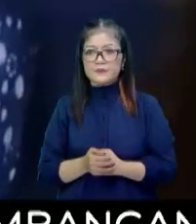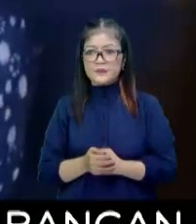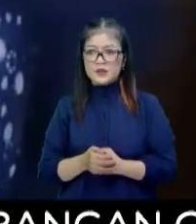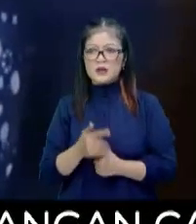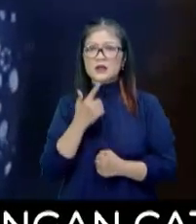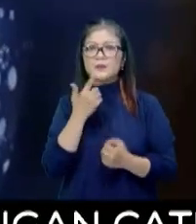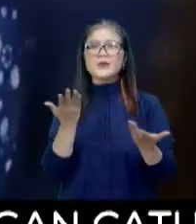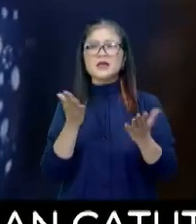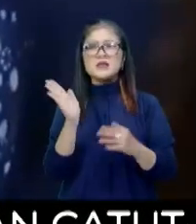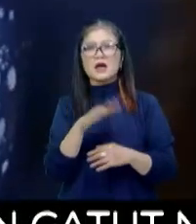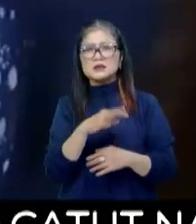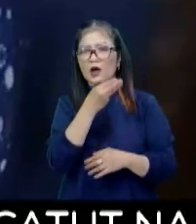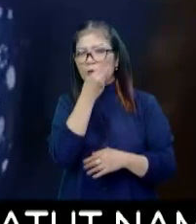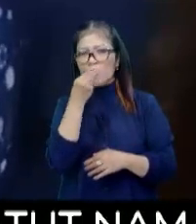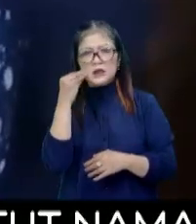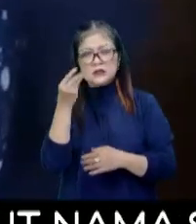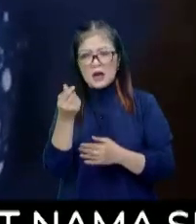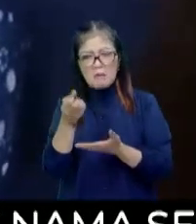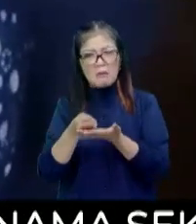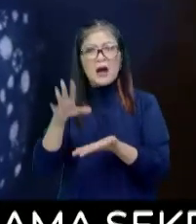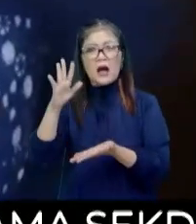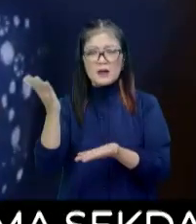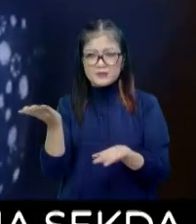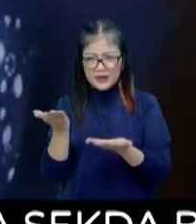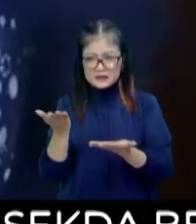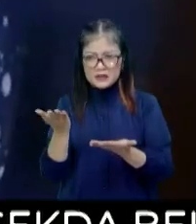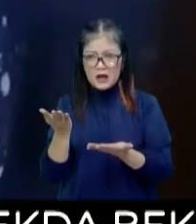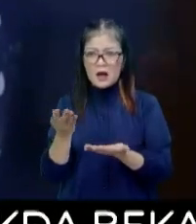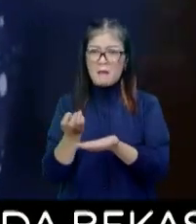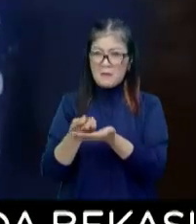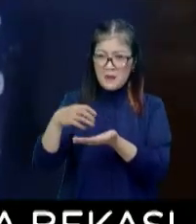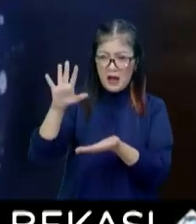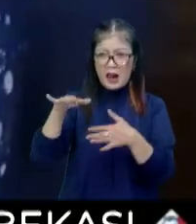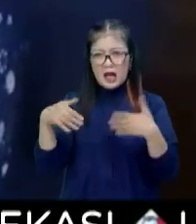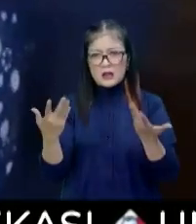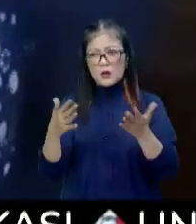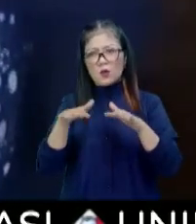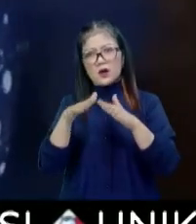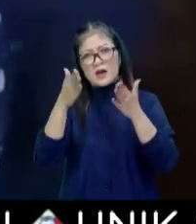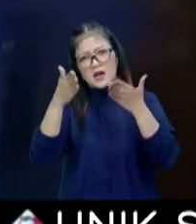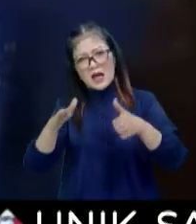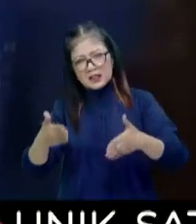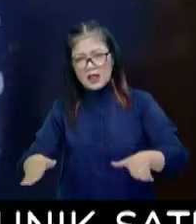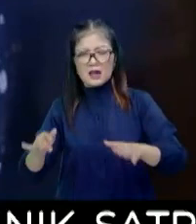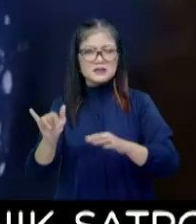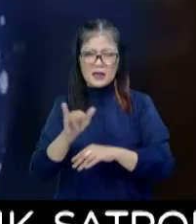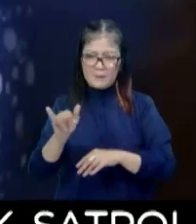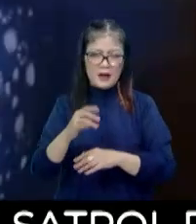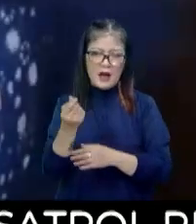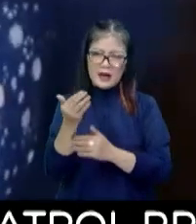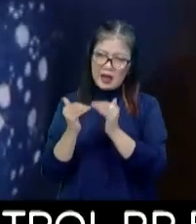emang gitu. Mau puasa, mau melebaran, mau Natal, mau tahun baru. Lebaran aja biasanya seperti